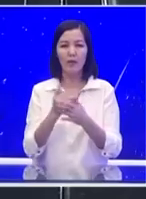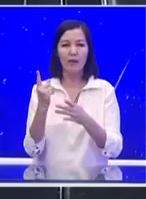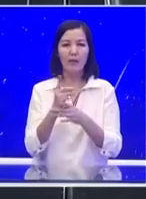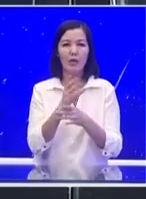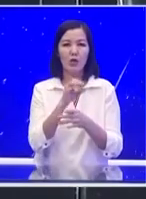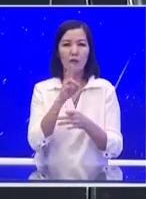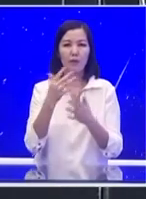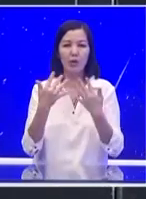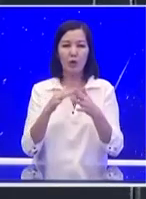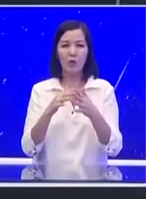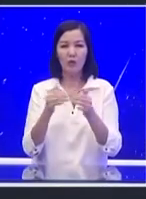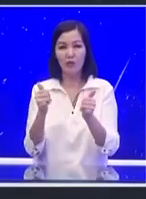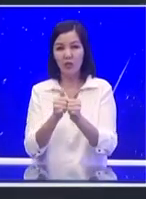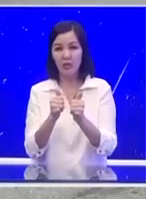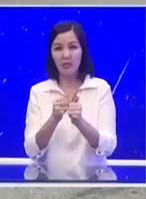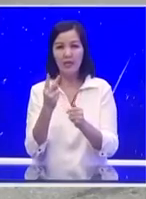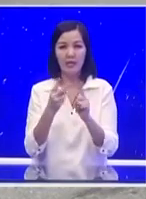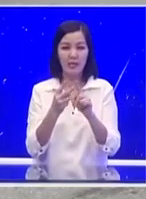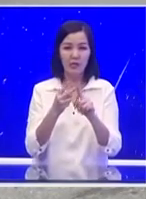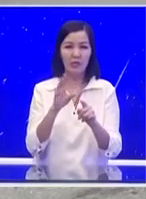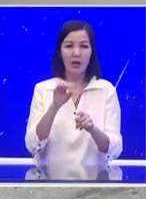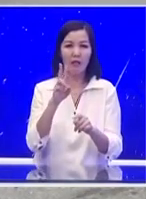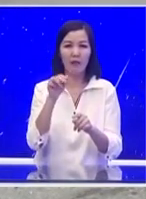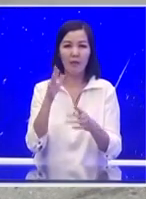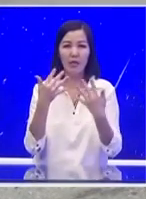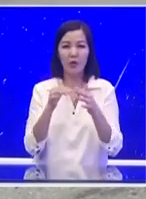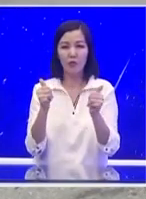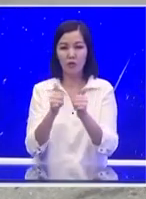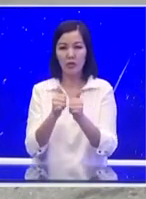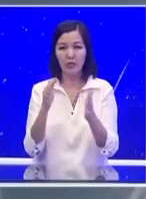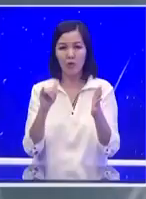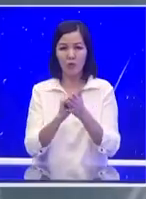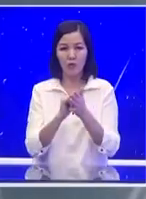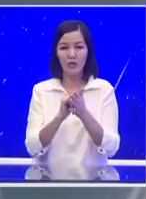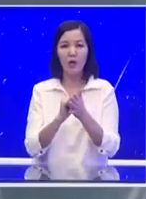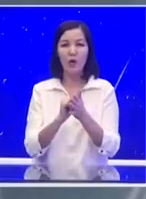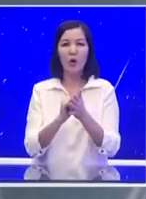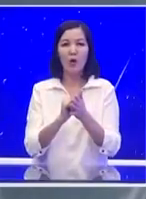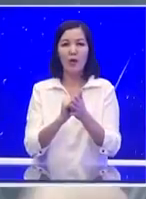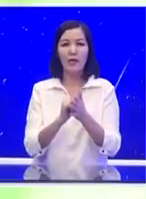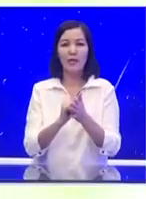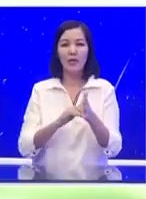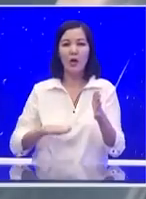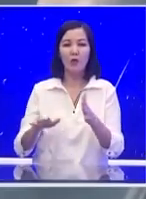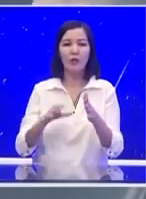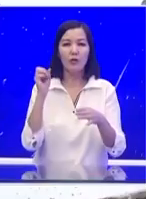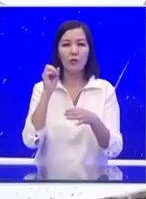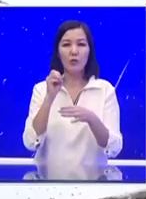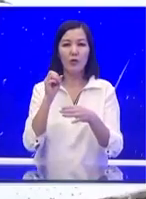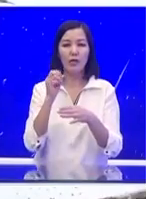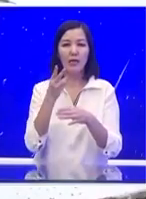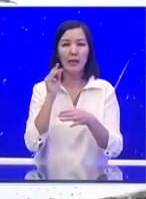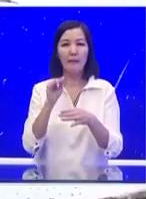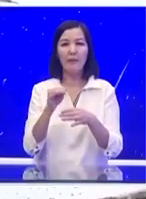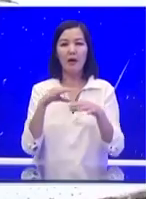Шымыр ауылының маңында болса, екіншісі Алдаберген ауылының жанына қойылған. Осы уақыт аралығында аудан орталығынан